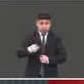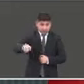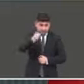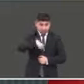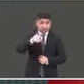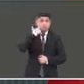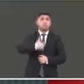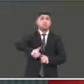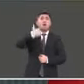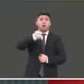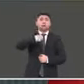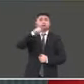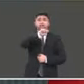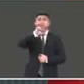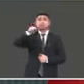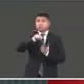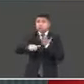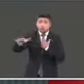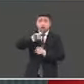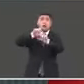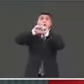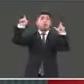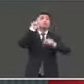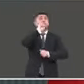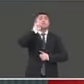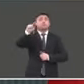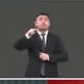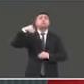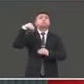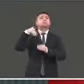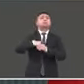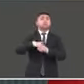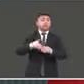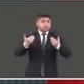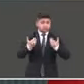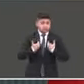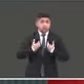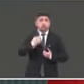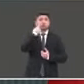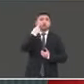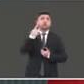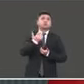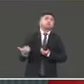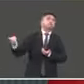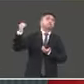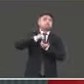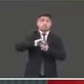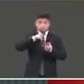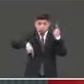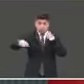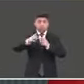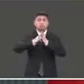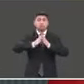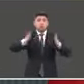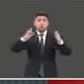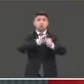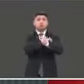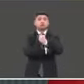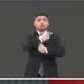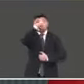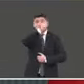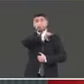bakanlıklarımız dala kurumlarımıza meclisimizde Cumhur ittifakı yla büyük ve güçlü